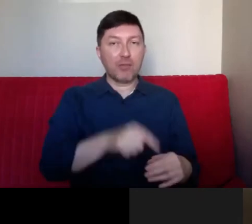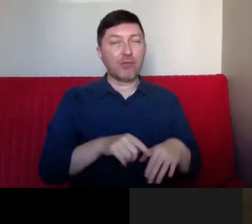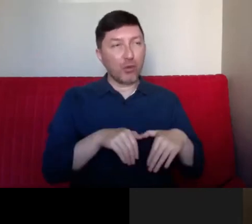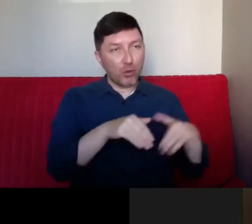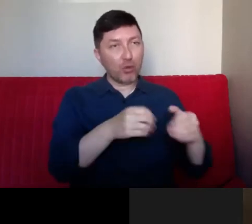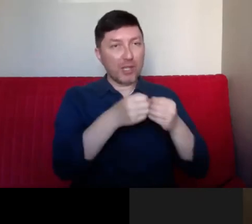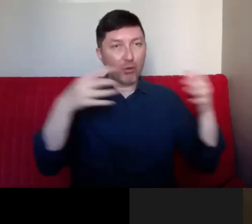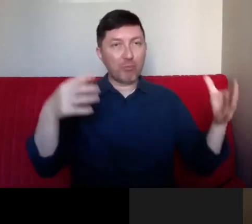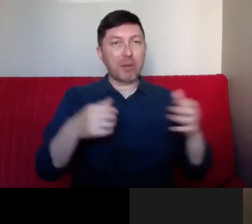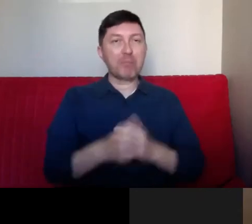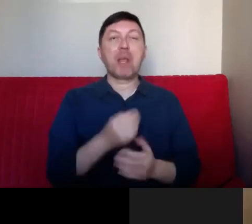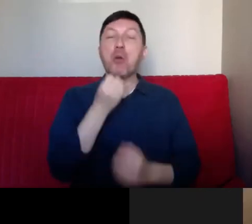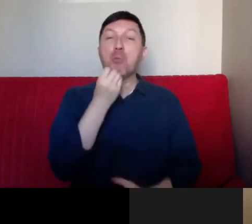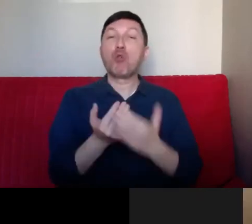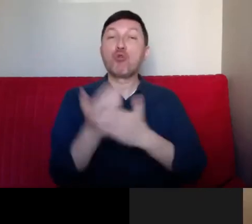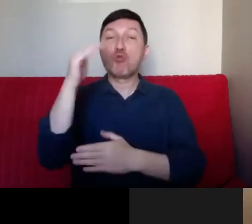le webinaire.